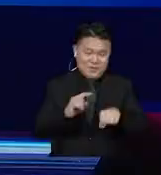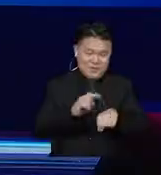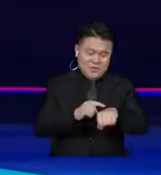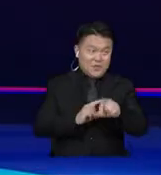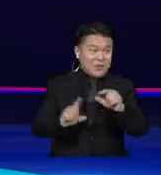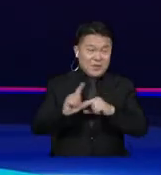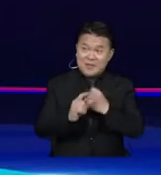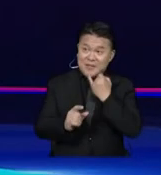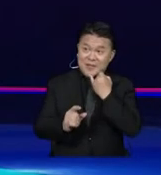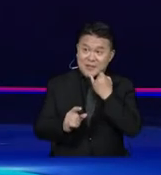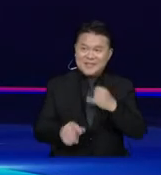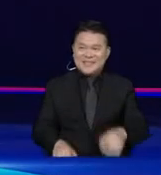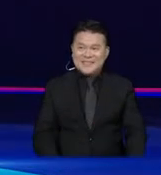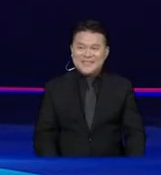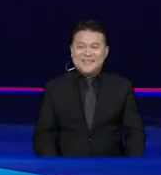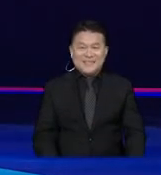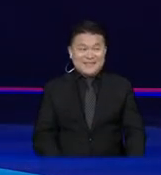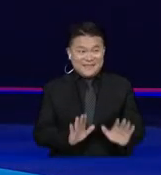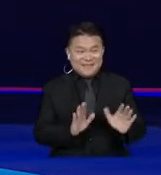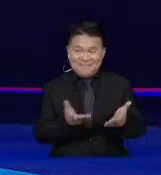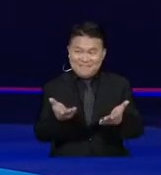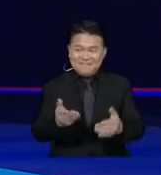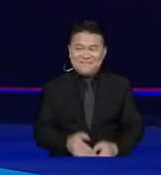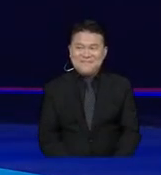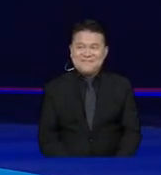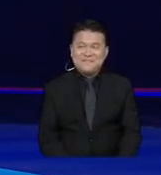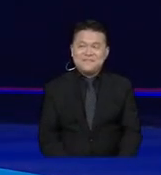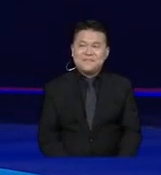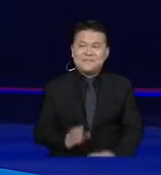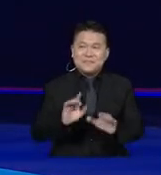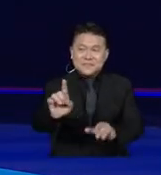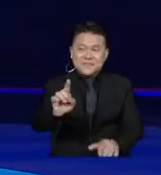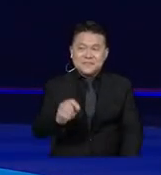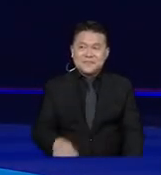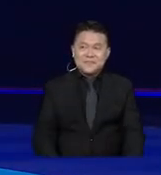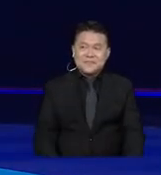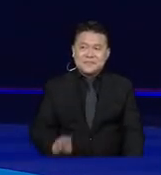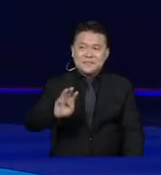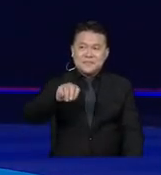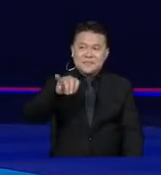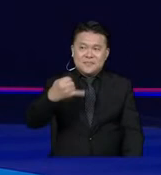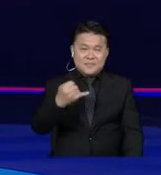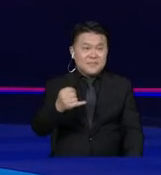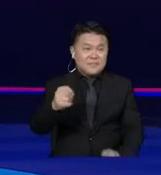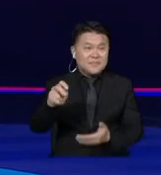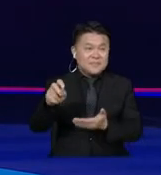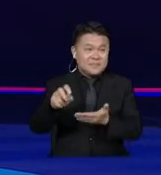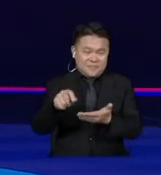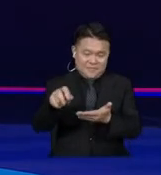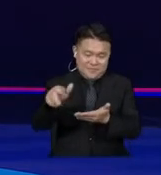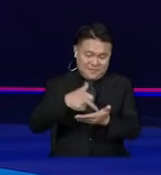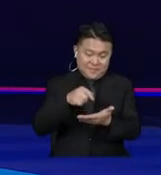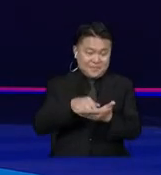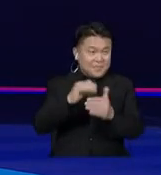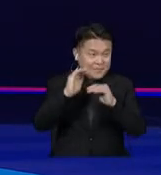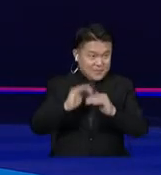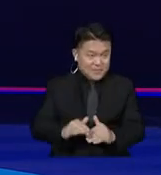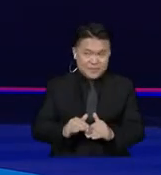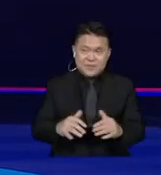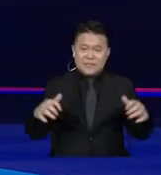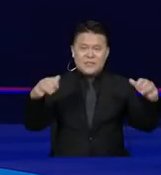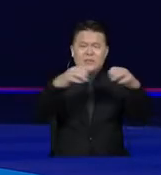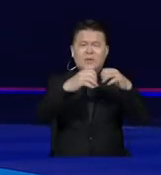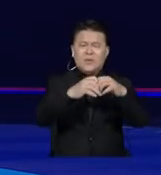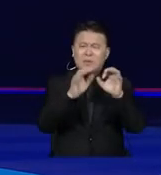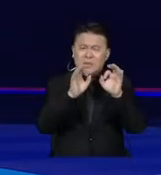더 제작진과 얘기해서 늘리도록 하겠습니다. 네. 이번에는 그러면 MJ님께서 보내주신 질문을 드려볼까 하는데요. 전쟁